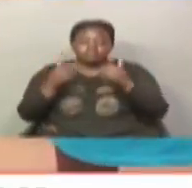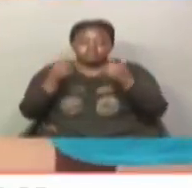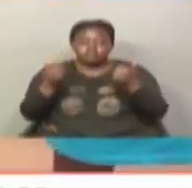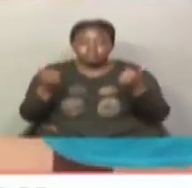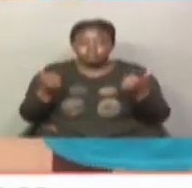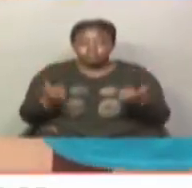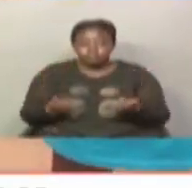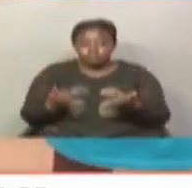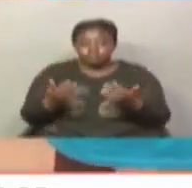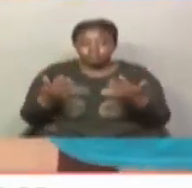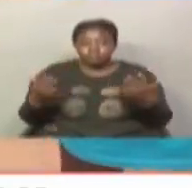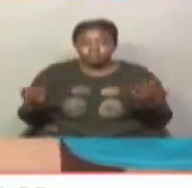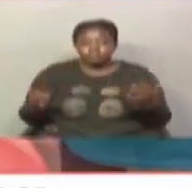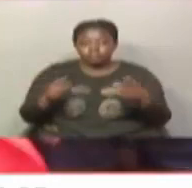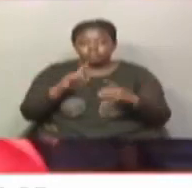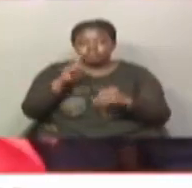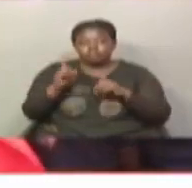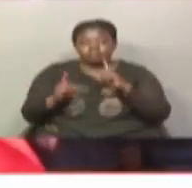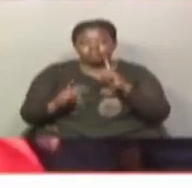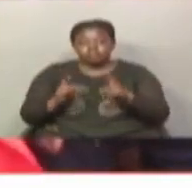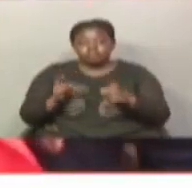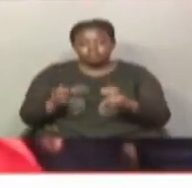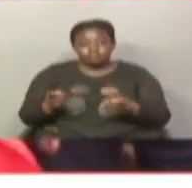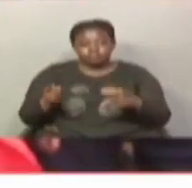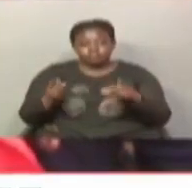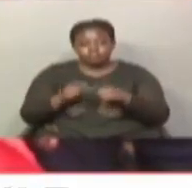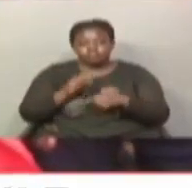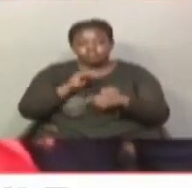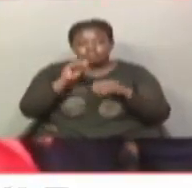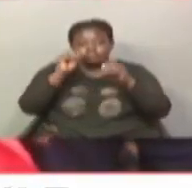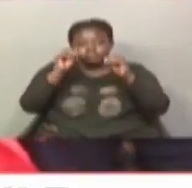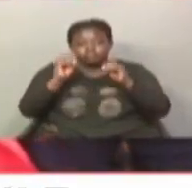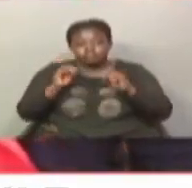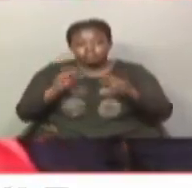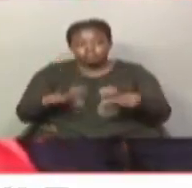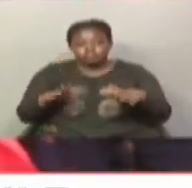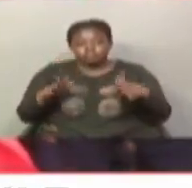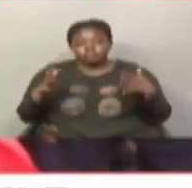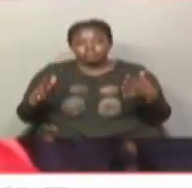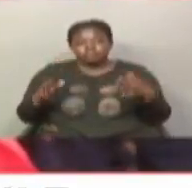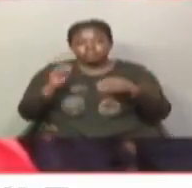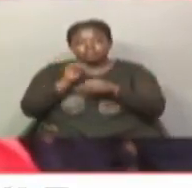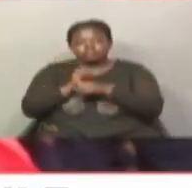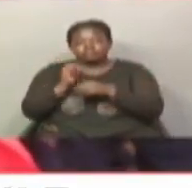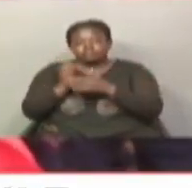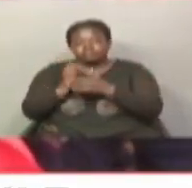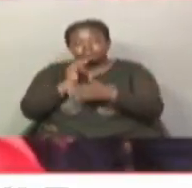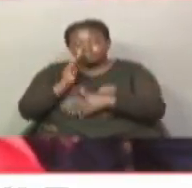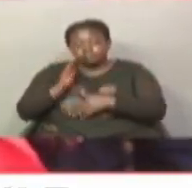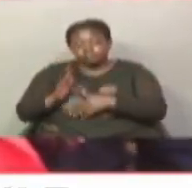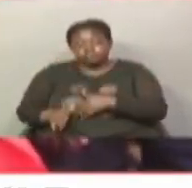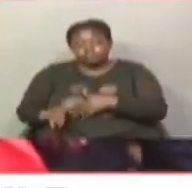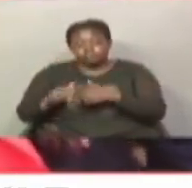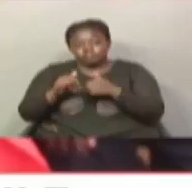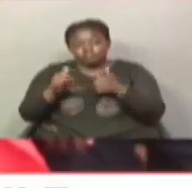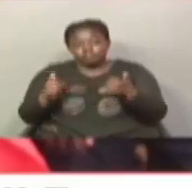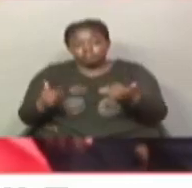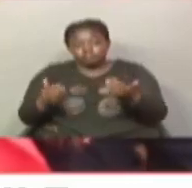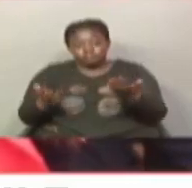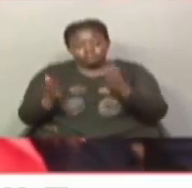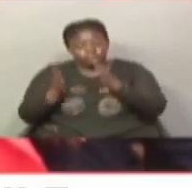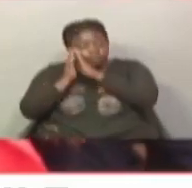bulonje. Ebigezo. Eraba sumasa bapeba kwa lomori mungu nukubanga. Baisiwa bulonji, baisiwa,